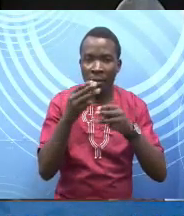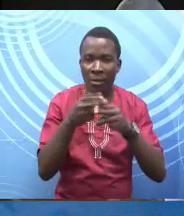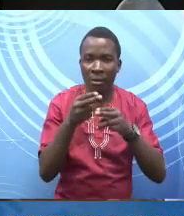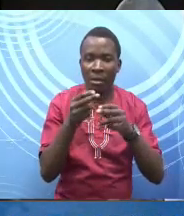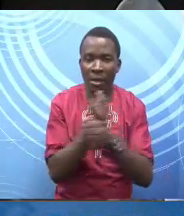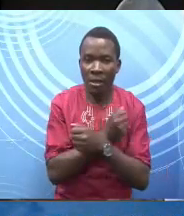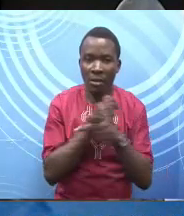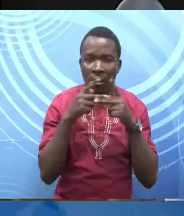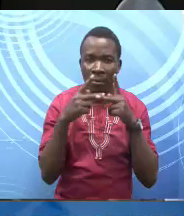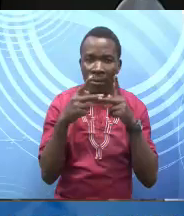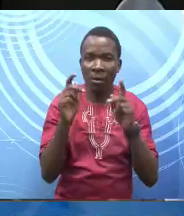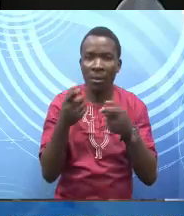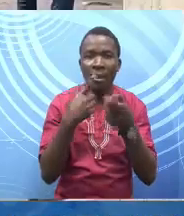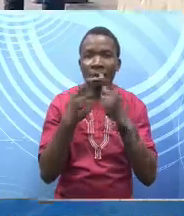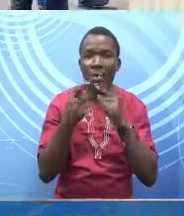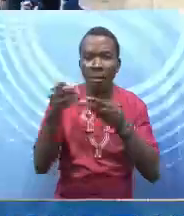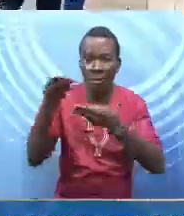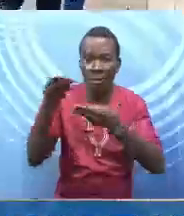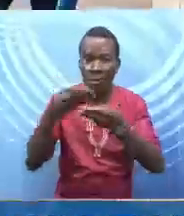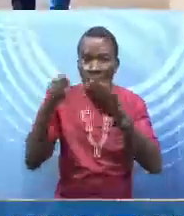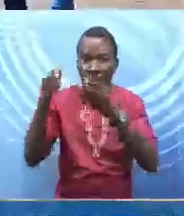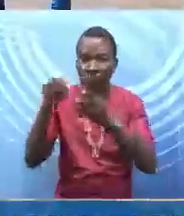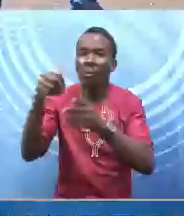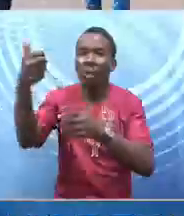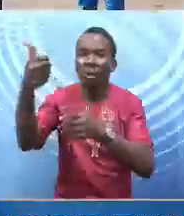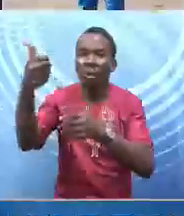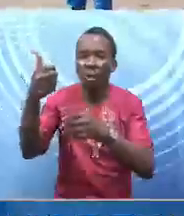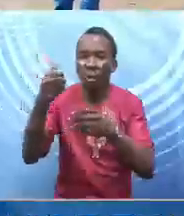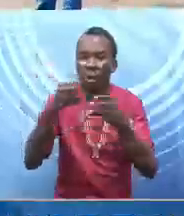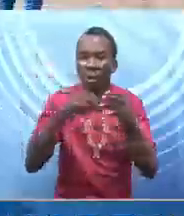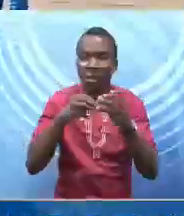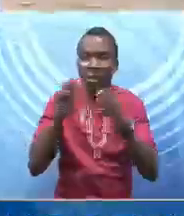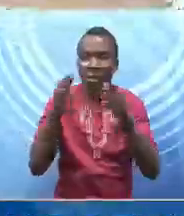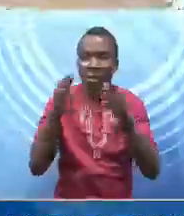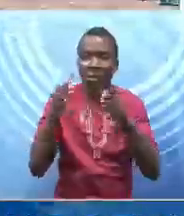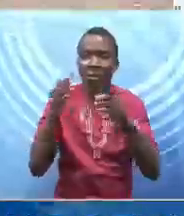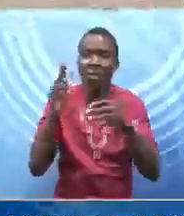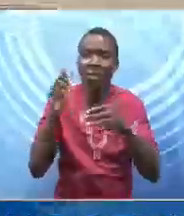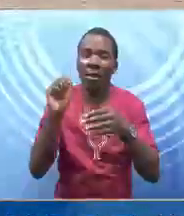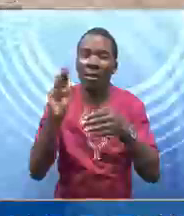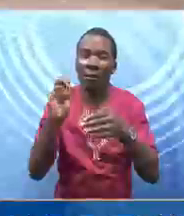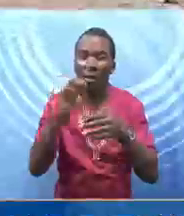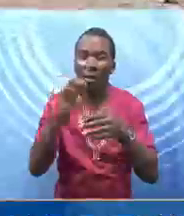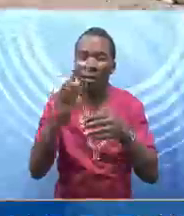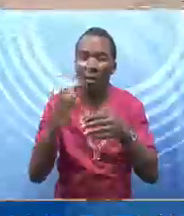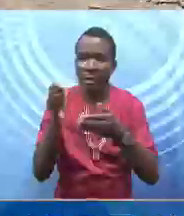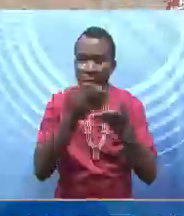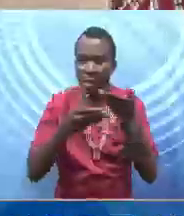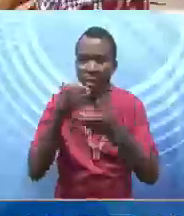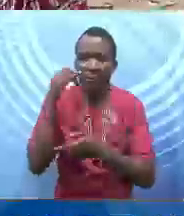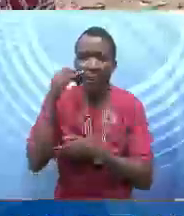ashobora kuvugana n'umucuruzi wo mu rindi soko, dufata urugero nk'isoko rya Kabeza, bakaganira kuri